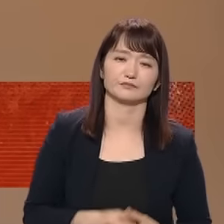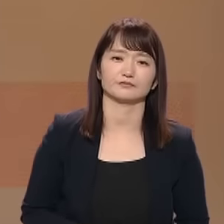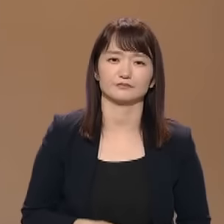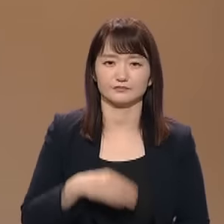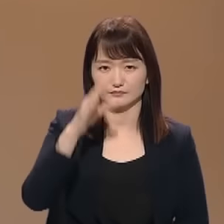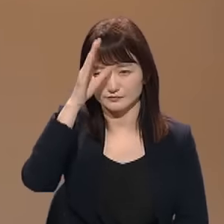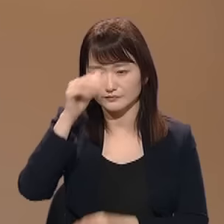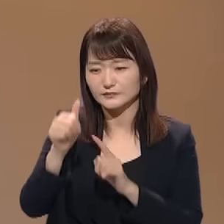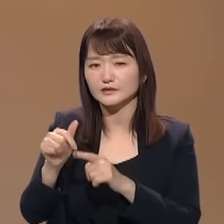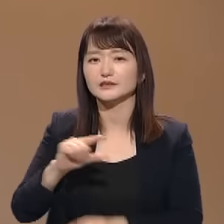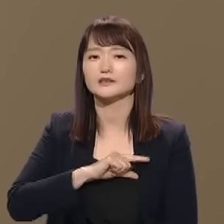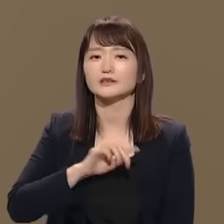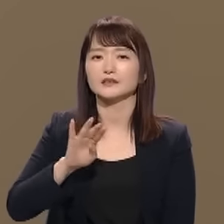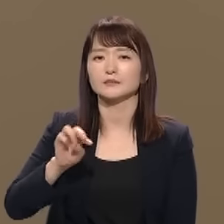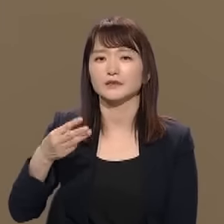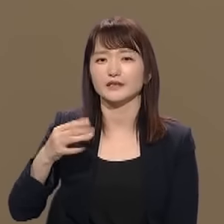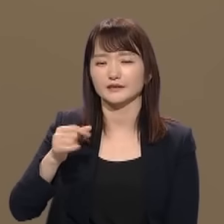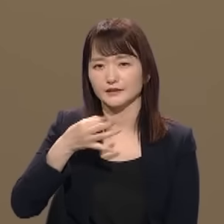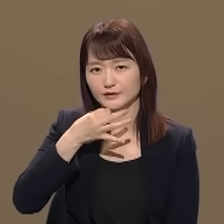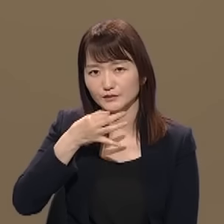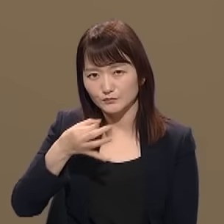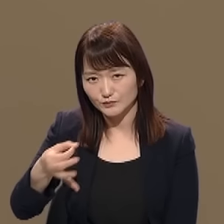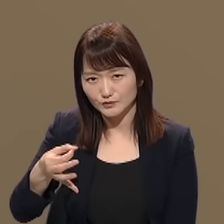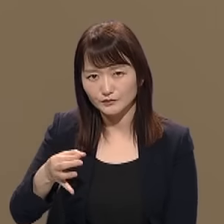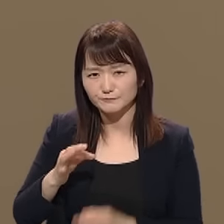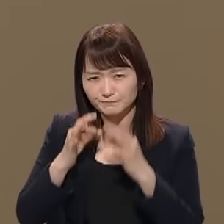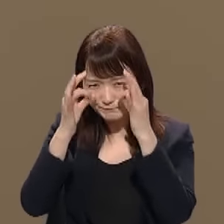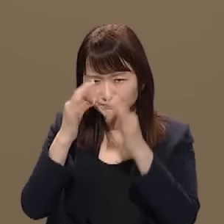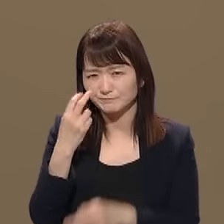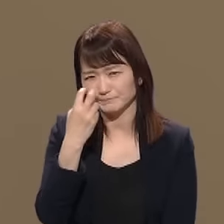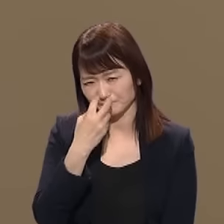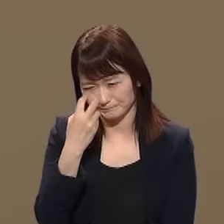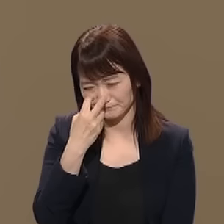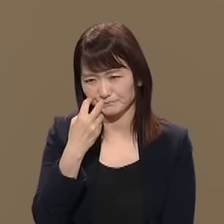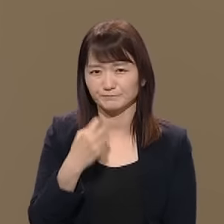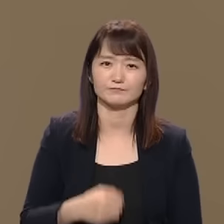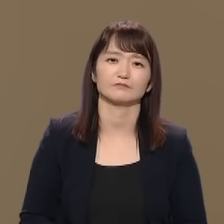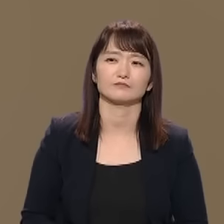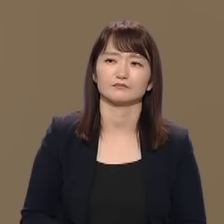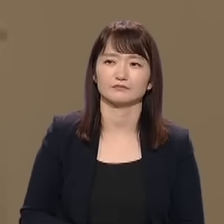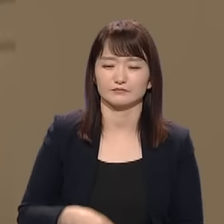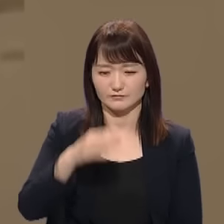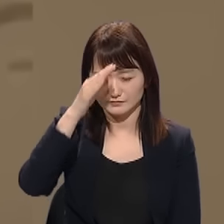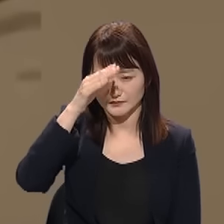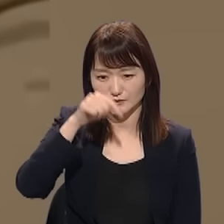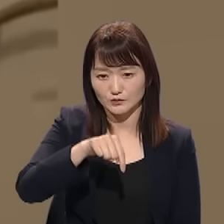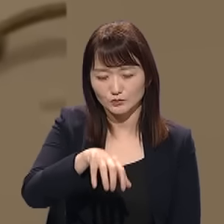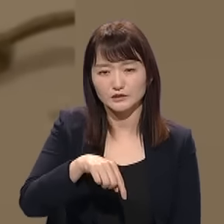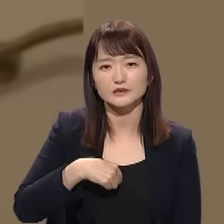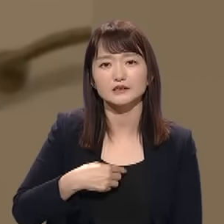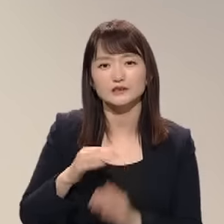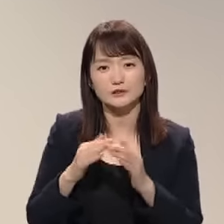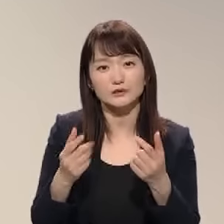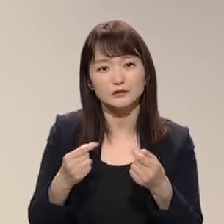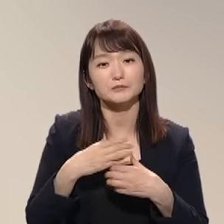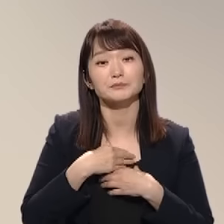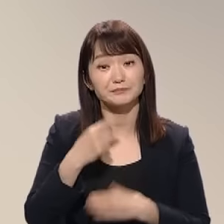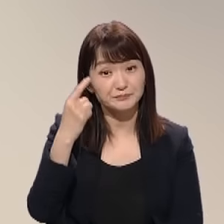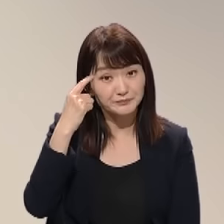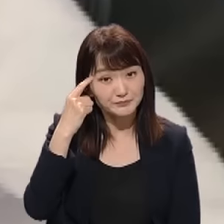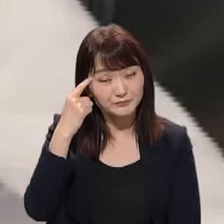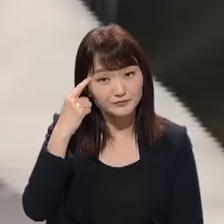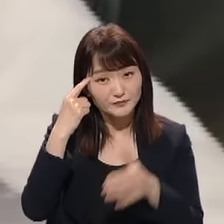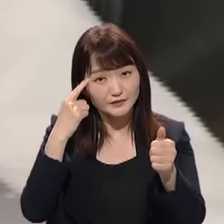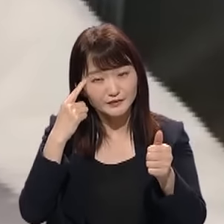이 수탉에게 베리라는 이름까지 붙여주고 정성스럽게 돌봤다고 합니다. 녀석도 이곳을 원래 집 마냥 편안하게 생각하듯이